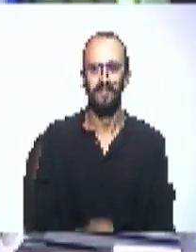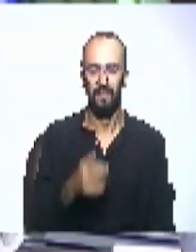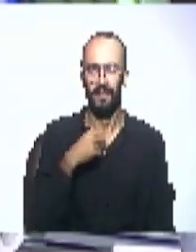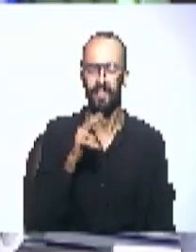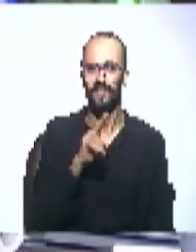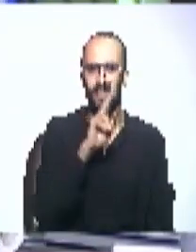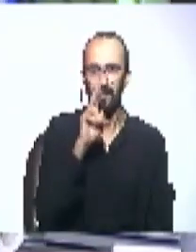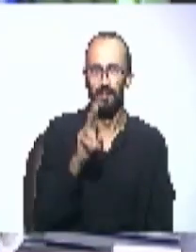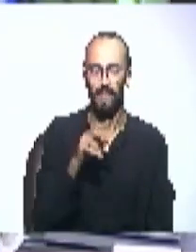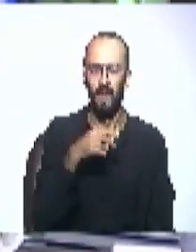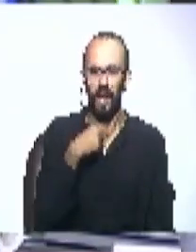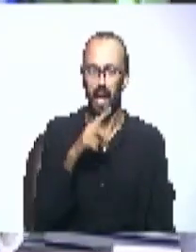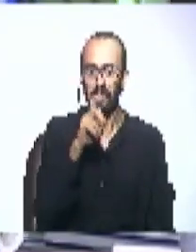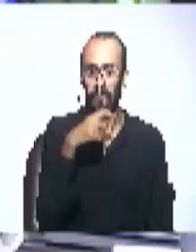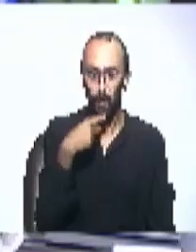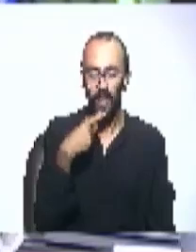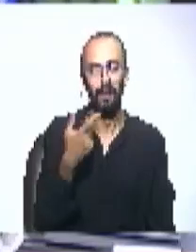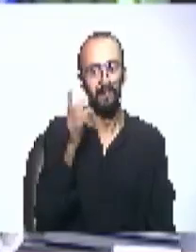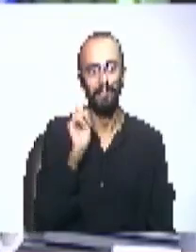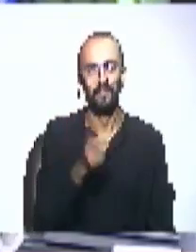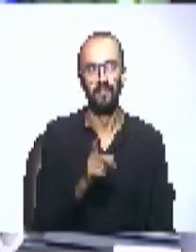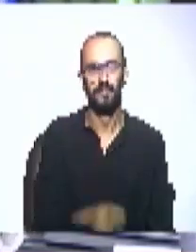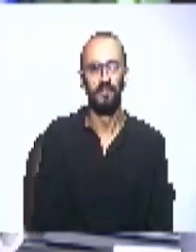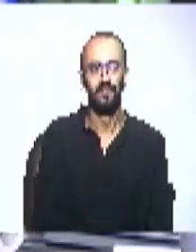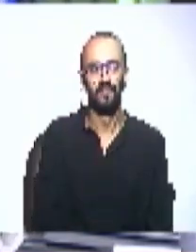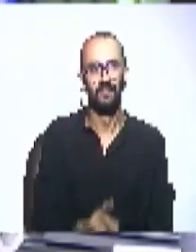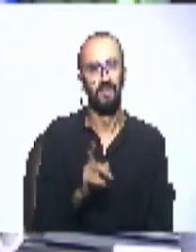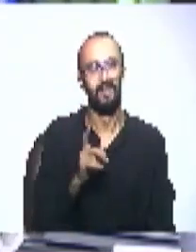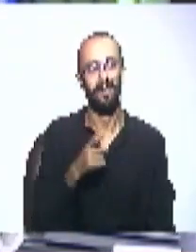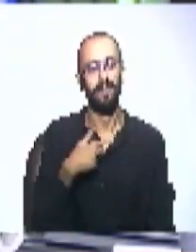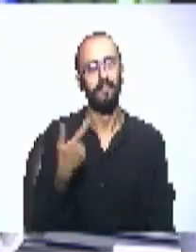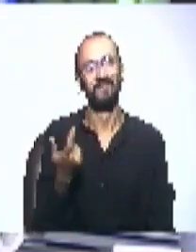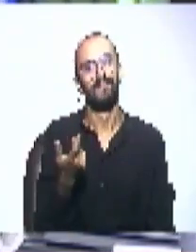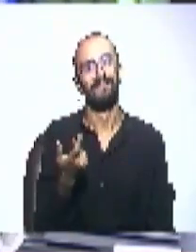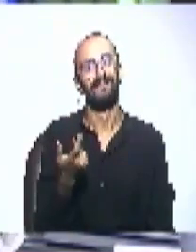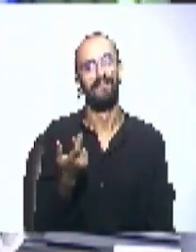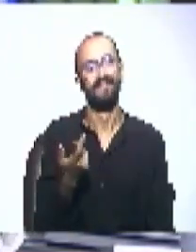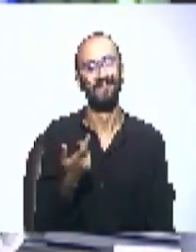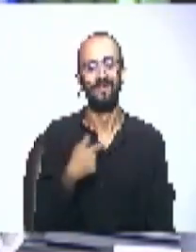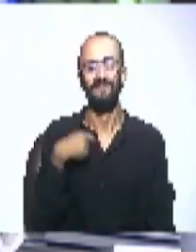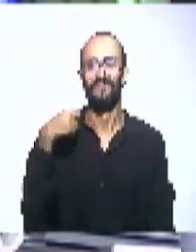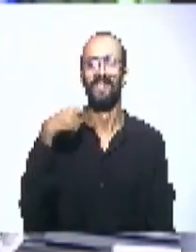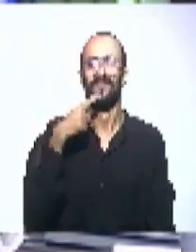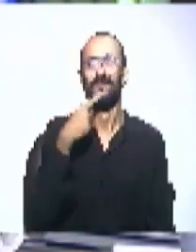أنا كنت بقول إيه على فكرة؟ ده إحنا مش في الفصل بقى أستاذة يعني.